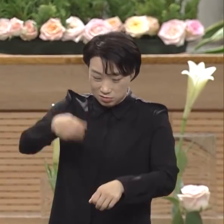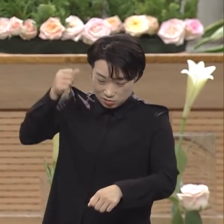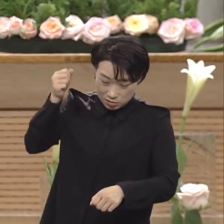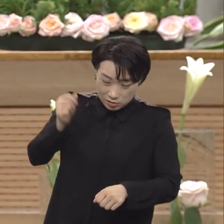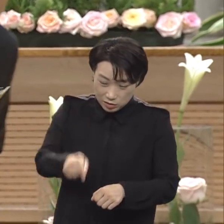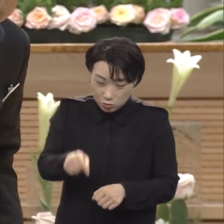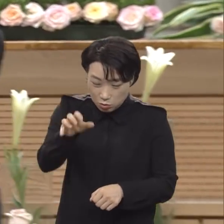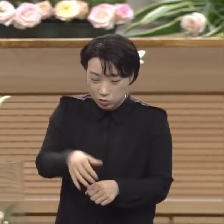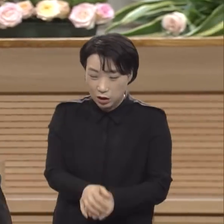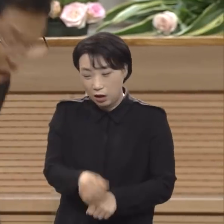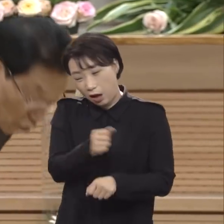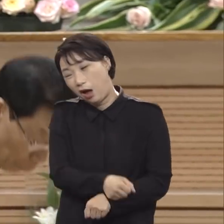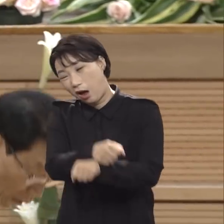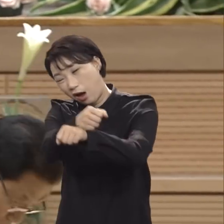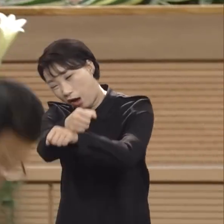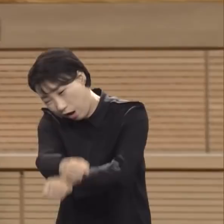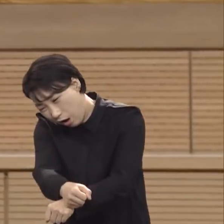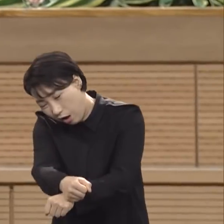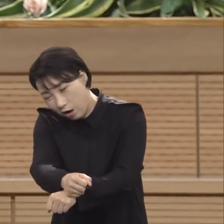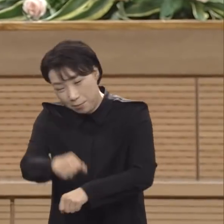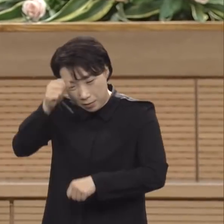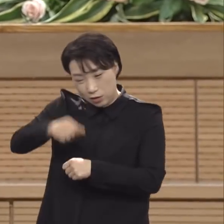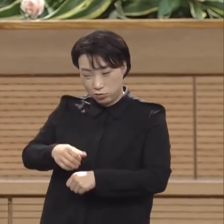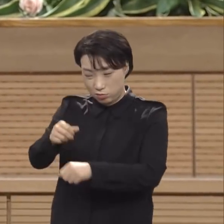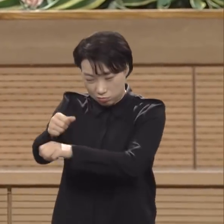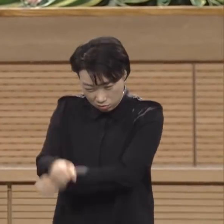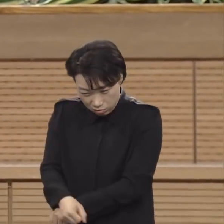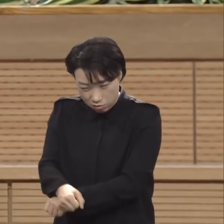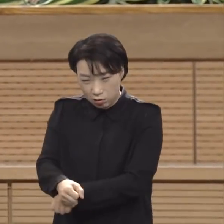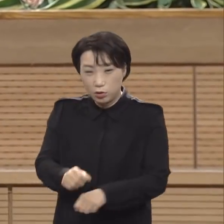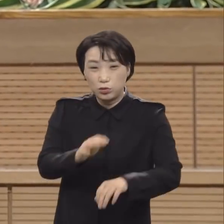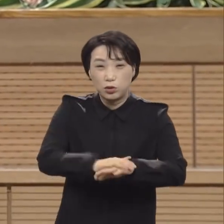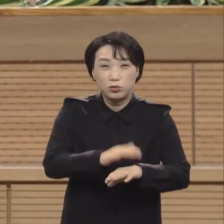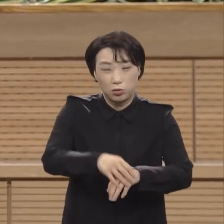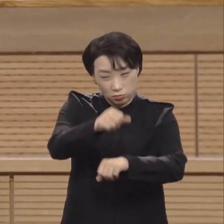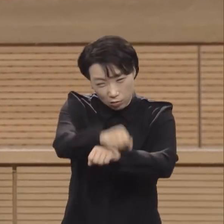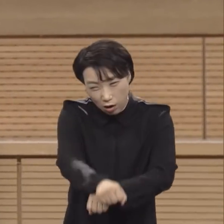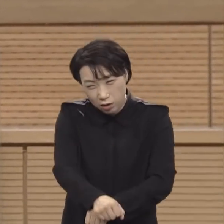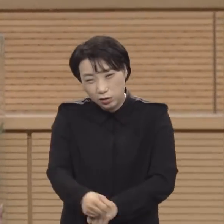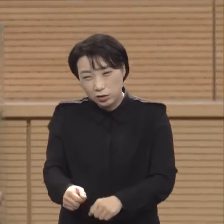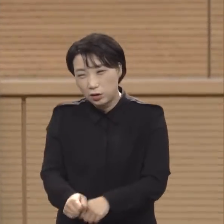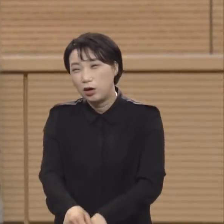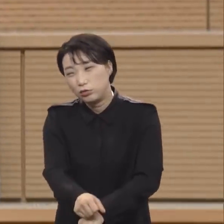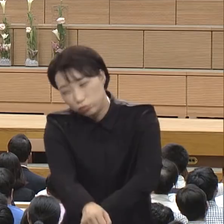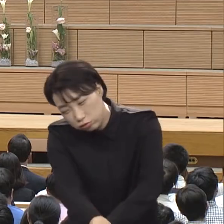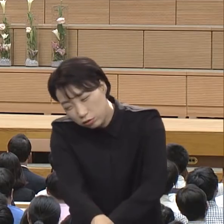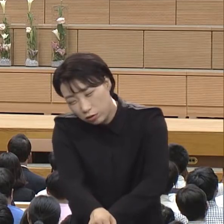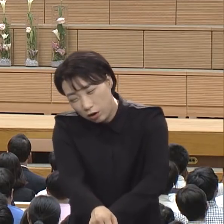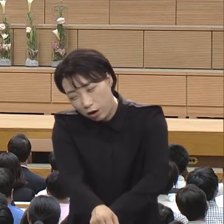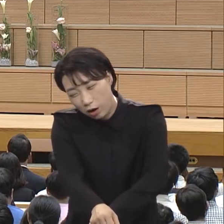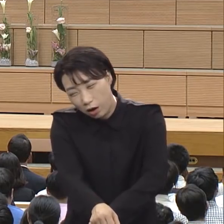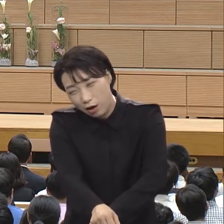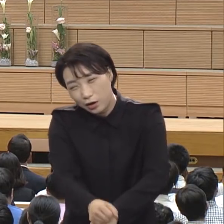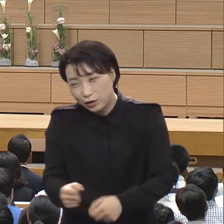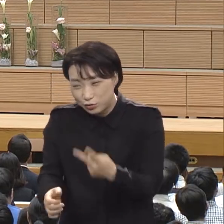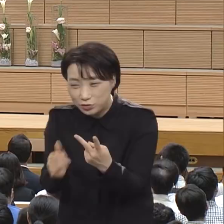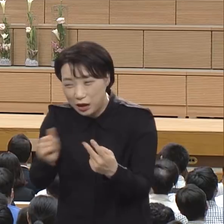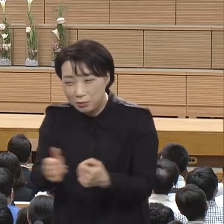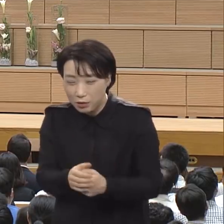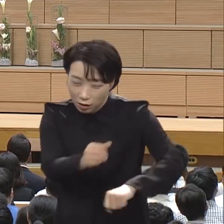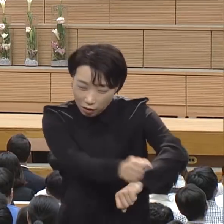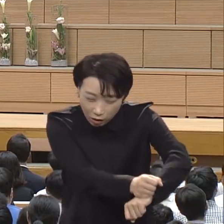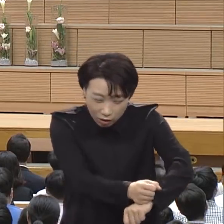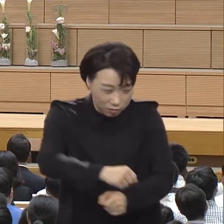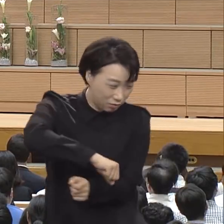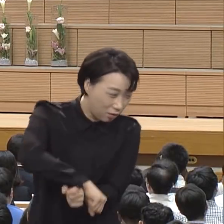박아놓고 거기다가 쇠고랑을 쳐서 발 묶어놓고 손 묶어놓고 말뚝에 매여서 이러고 있으면서 신라가 둘이 바울과